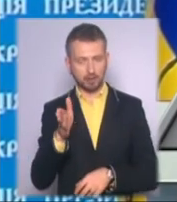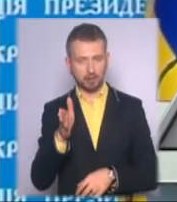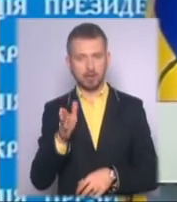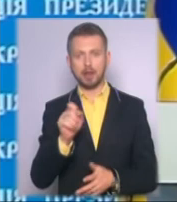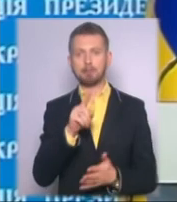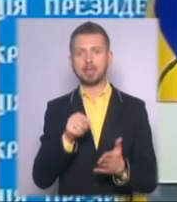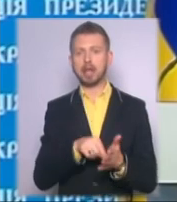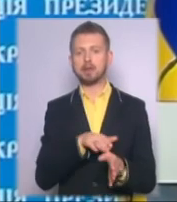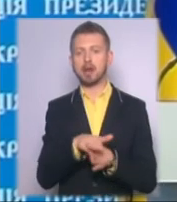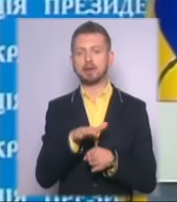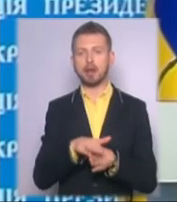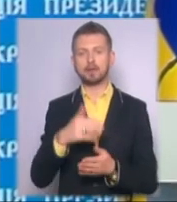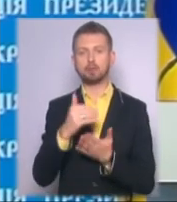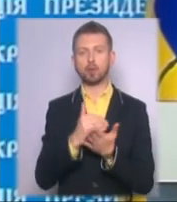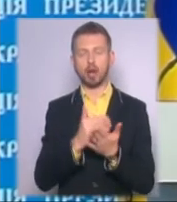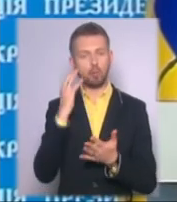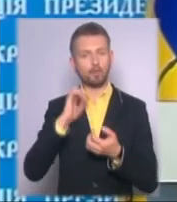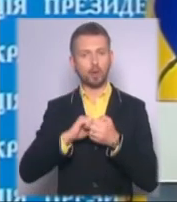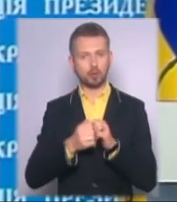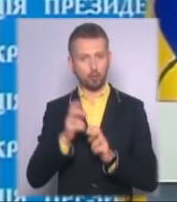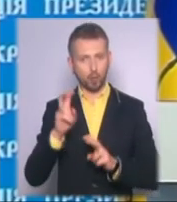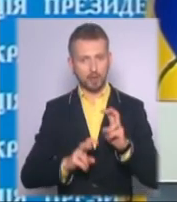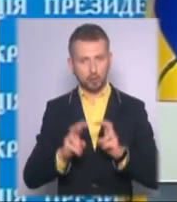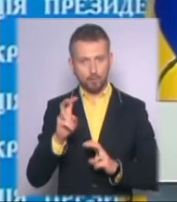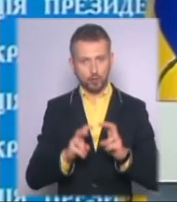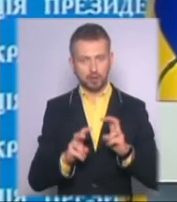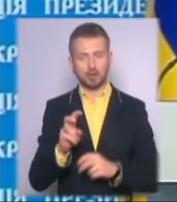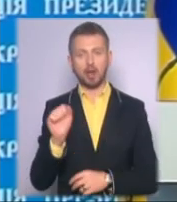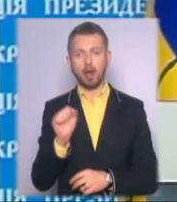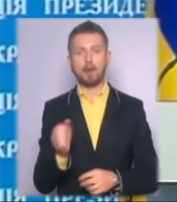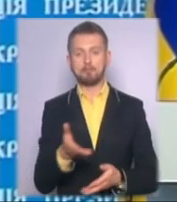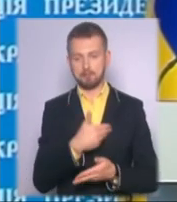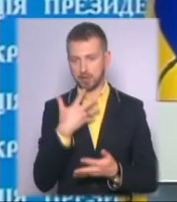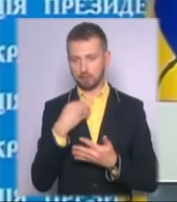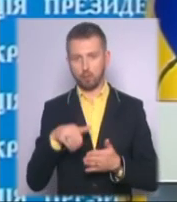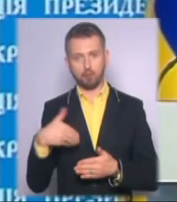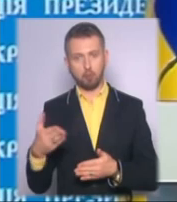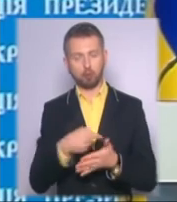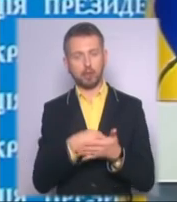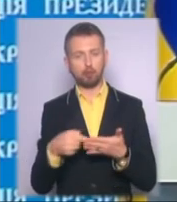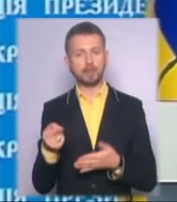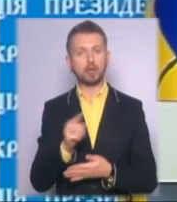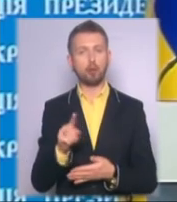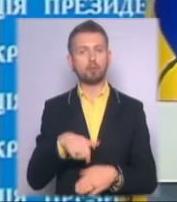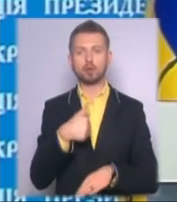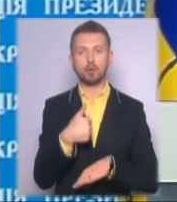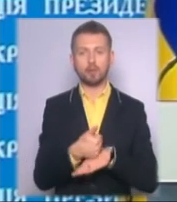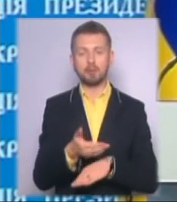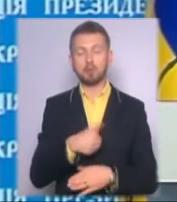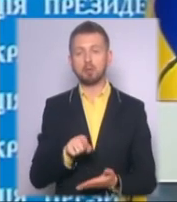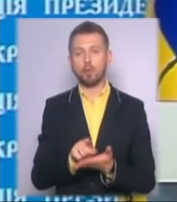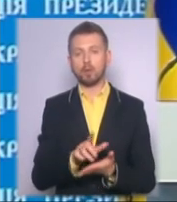питання реалізації програми вугільної промисловості, а ми, свого боку, наголосили на тому, що саме головне, що ми повинні бути